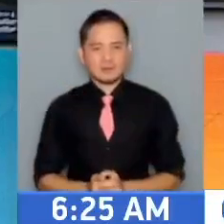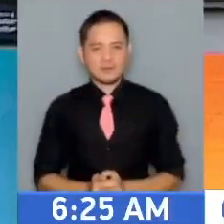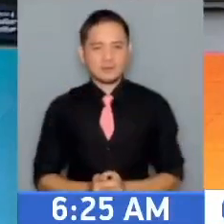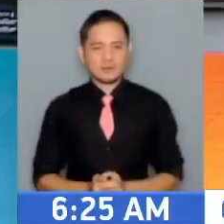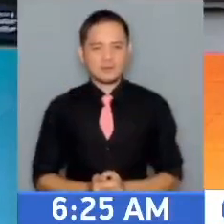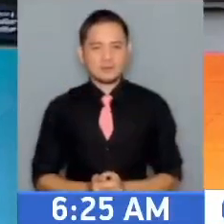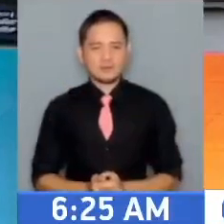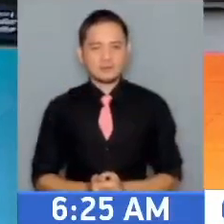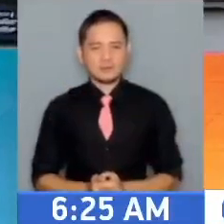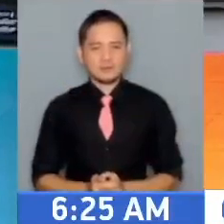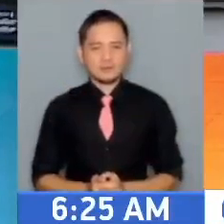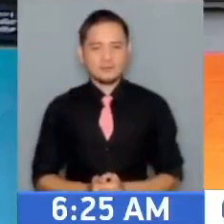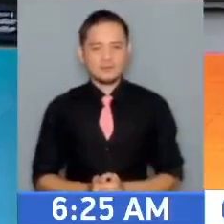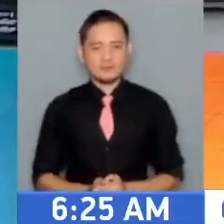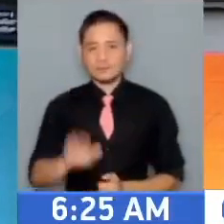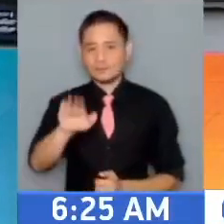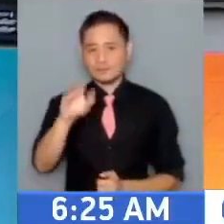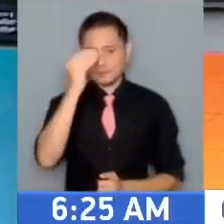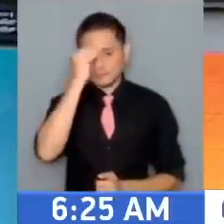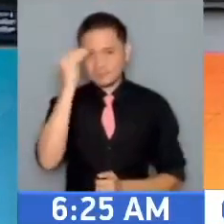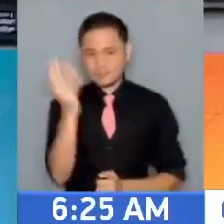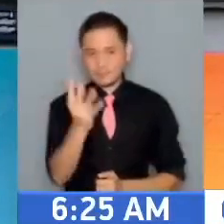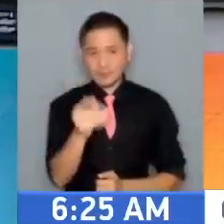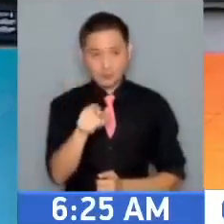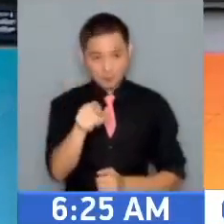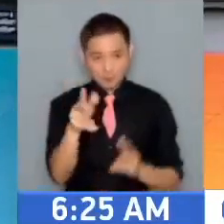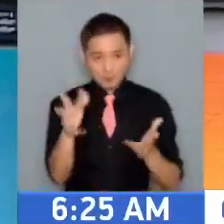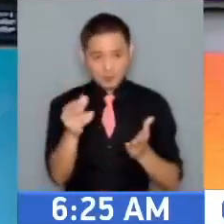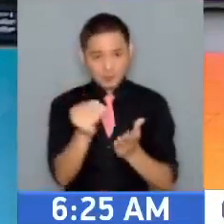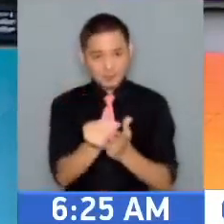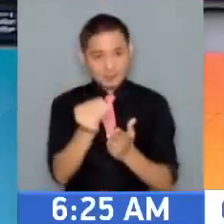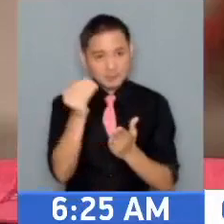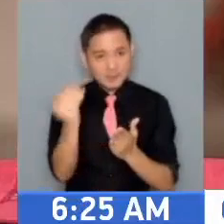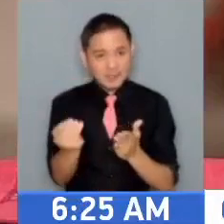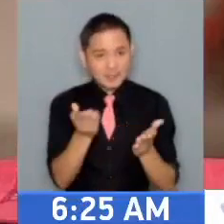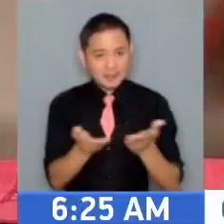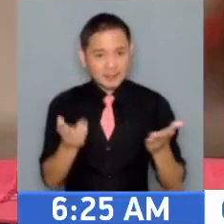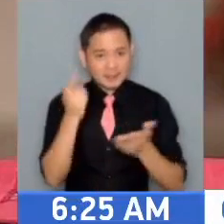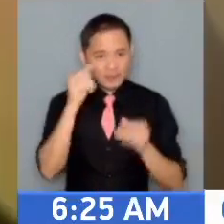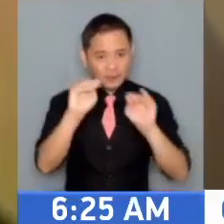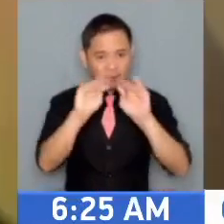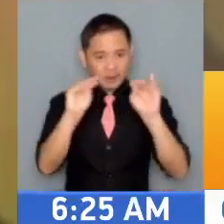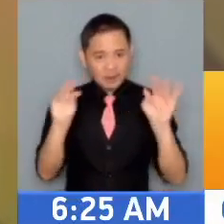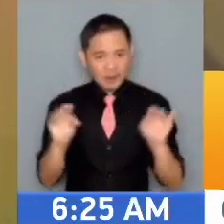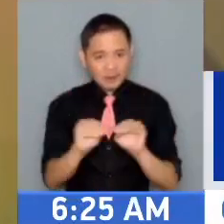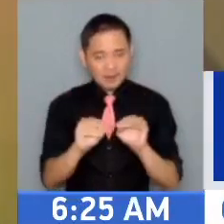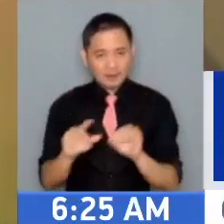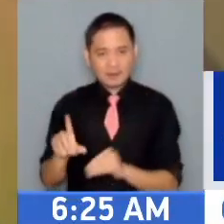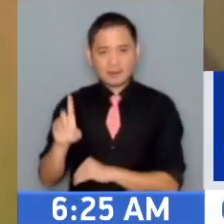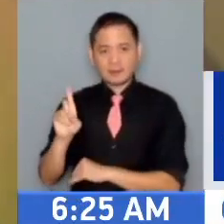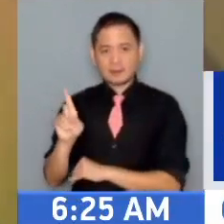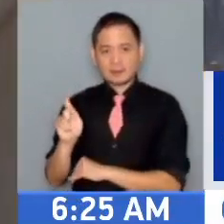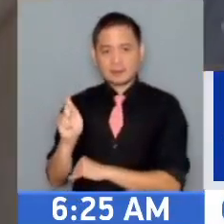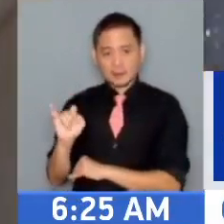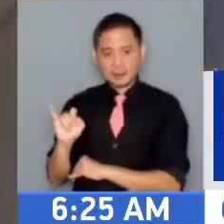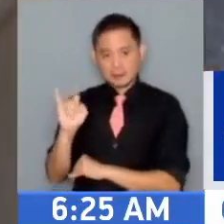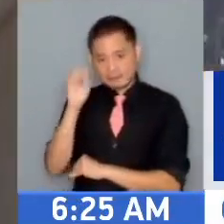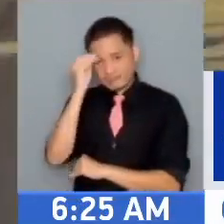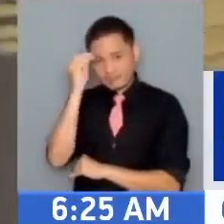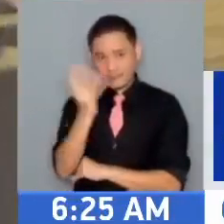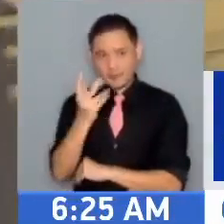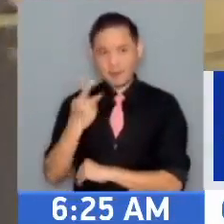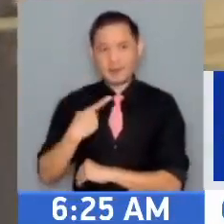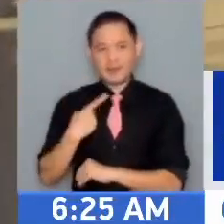Mga kapuso, nagsimula na ba kayong mamili ng pang Noche Buena? Sabi ng Department of Trade and Industry, tumaas na ang presyo ng ilang klase ng